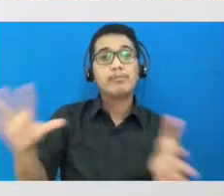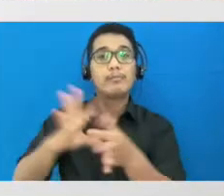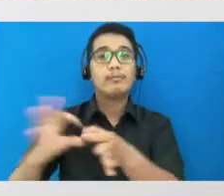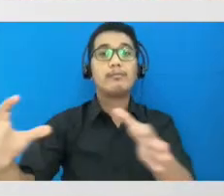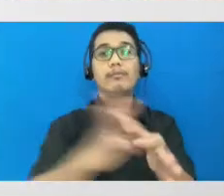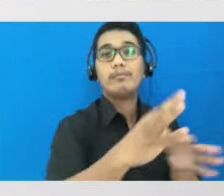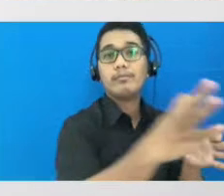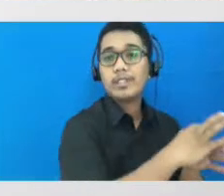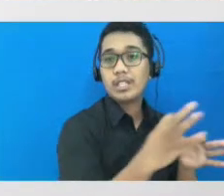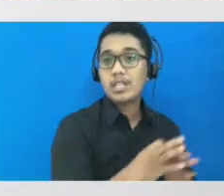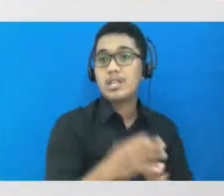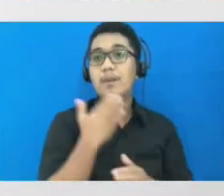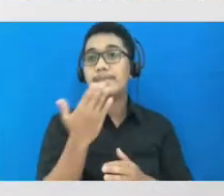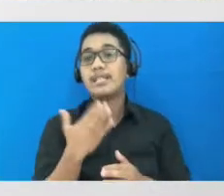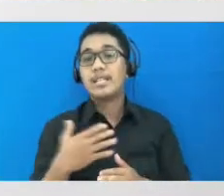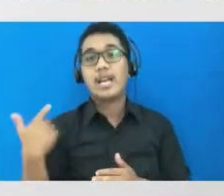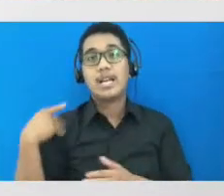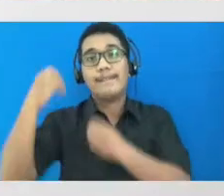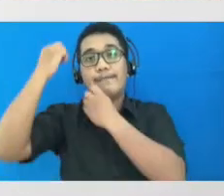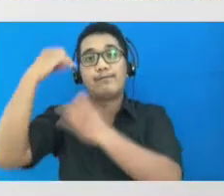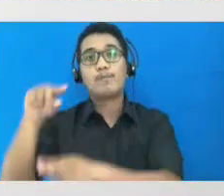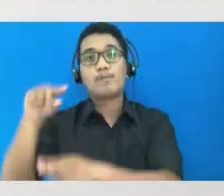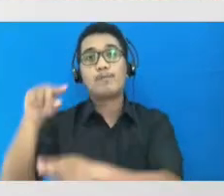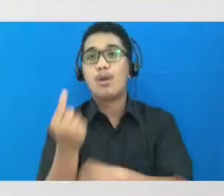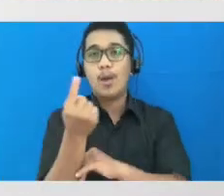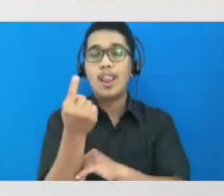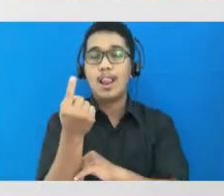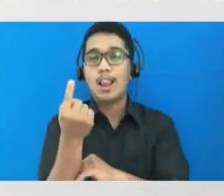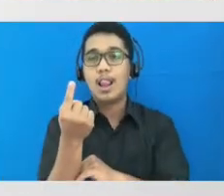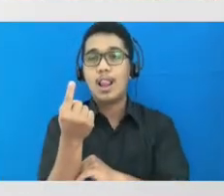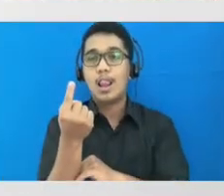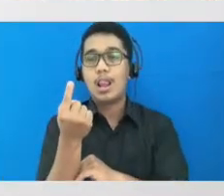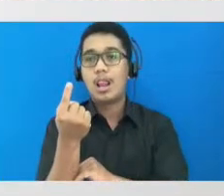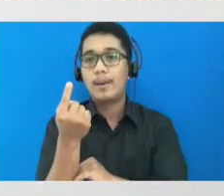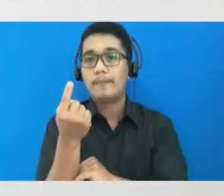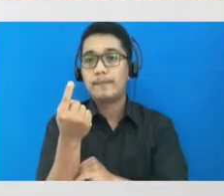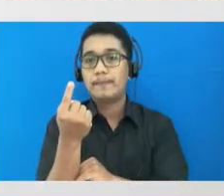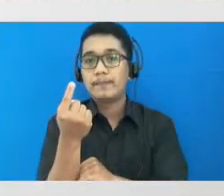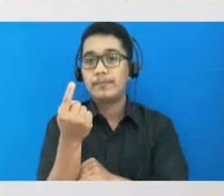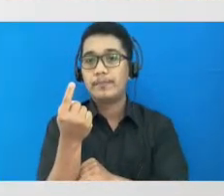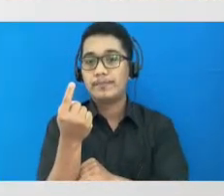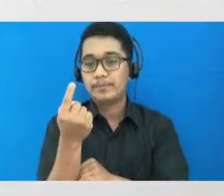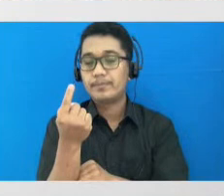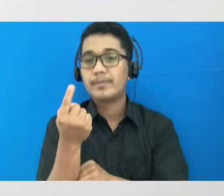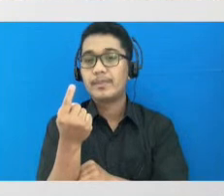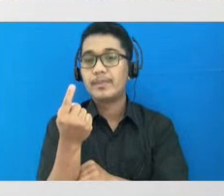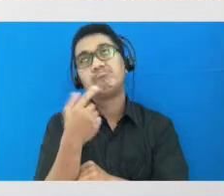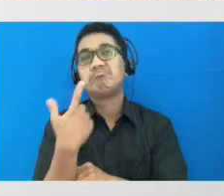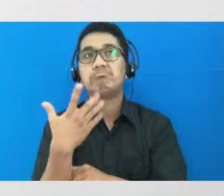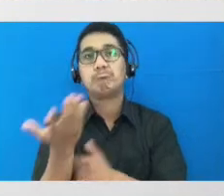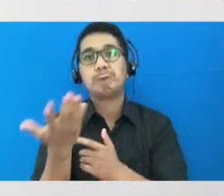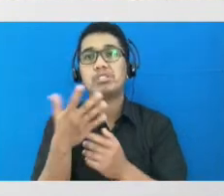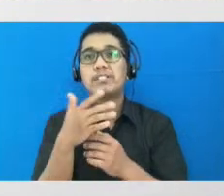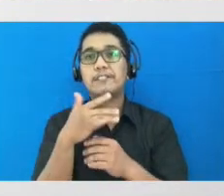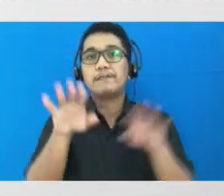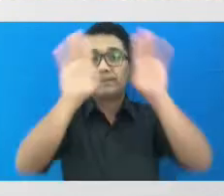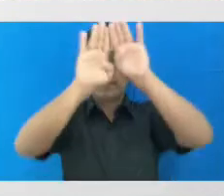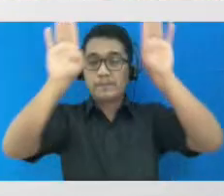biasanya terinformasikan di awal, utamanya di terms and condition maupun